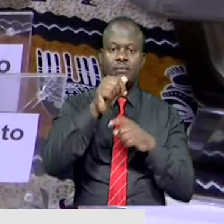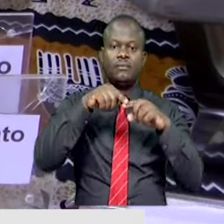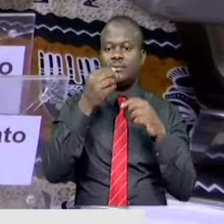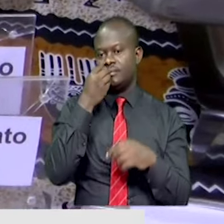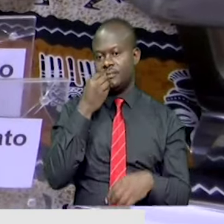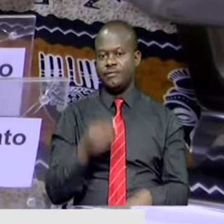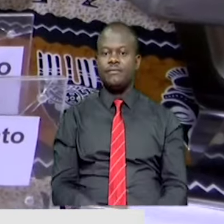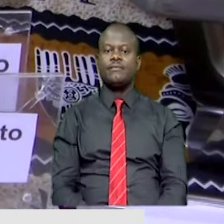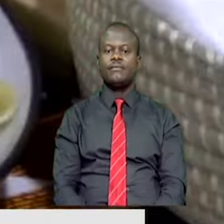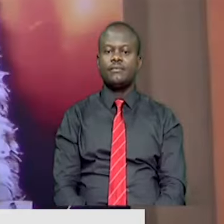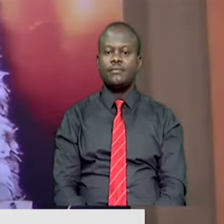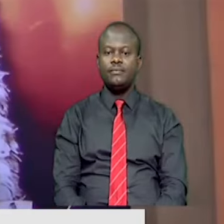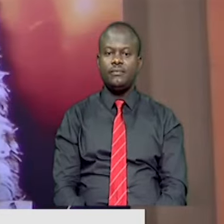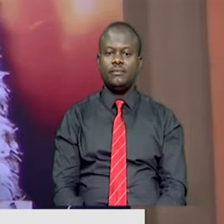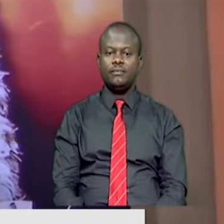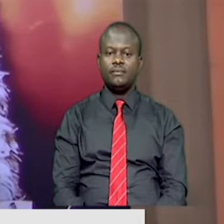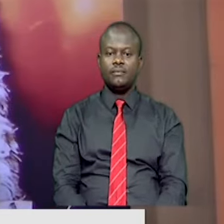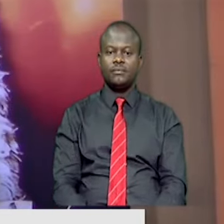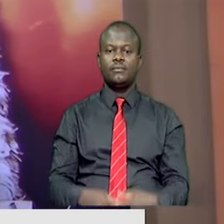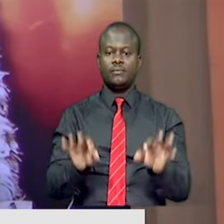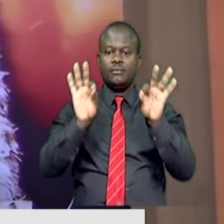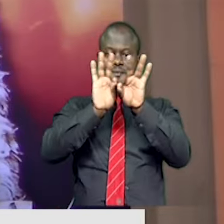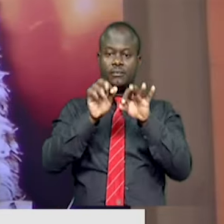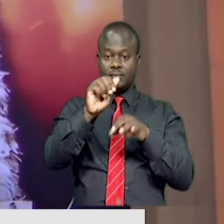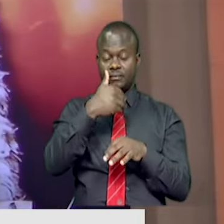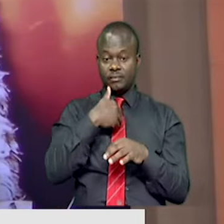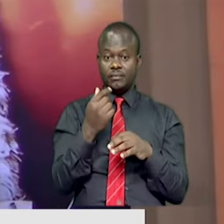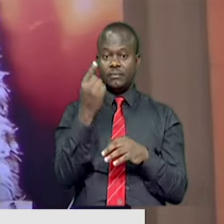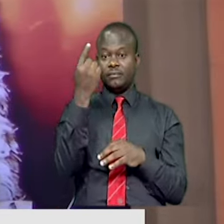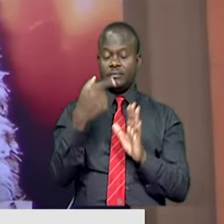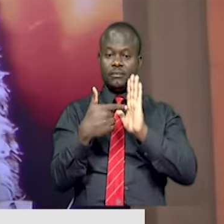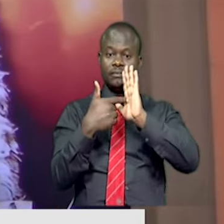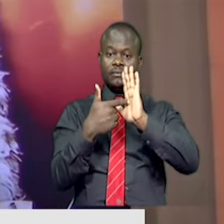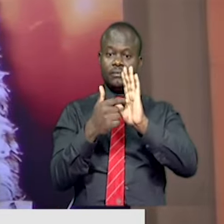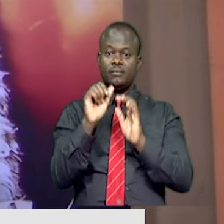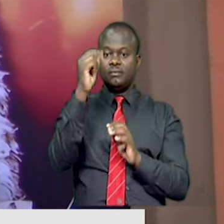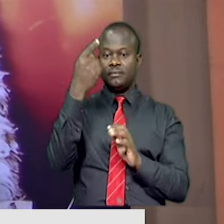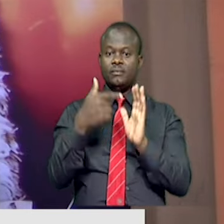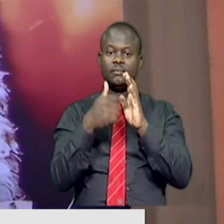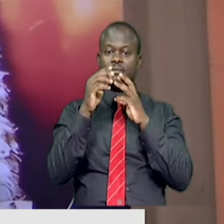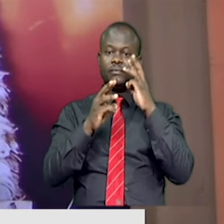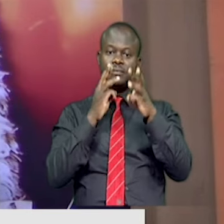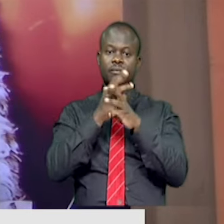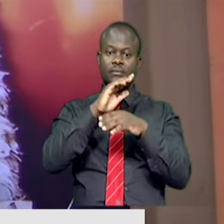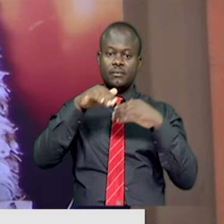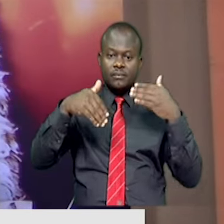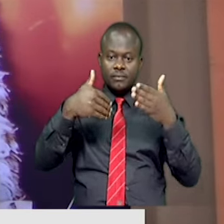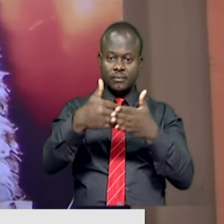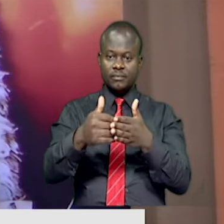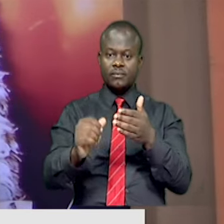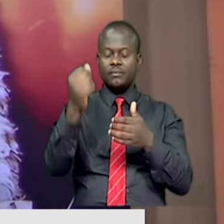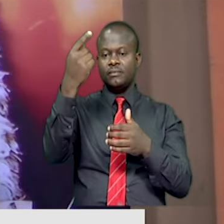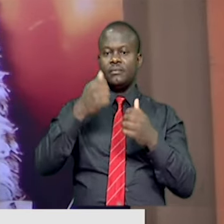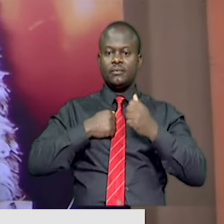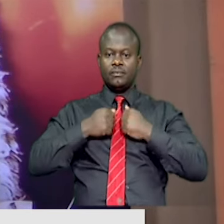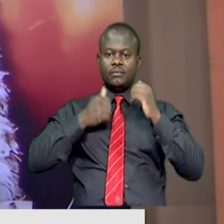kurya. Akamaro bifite ni kimwe, ni ukwereka icya mbere, ni ukwereka isi mbere na mbere, kwereka